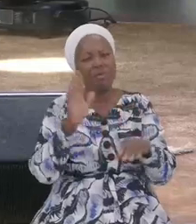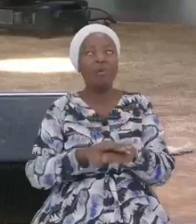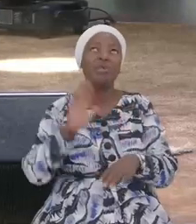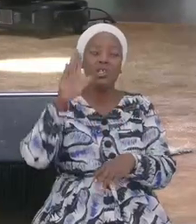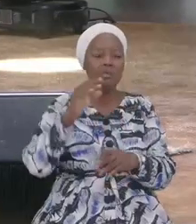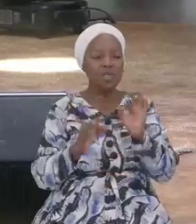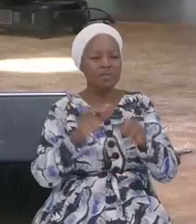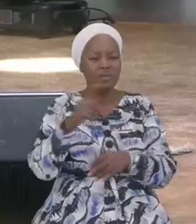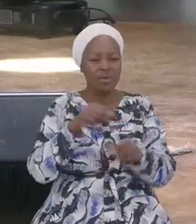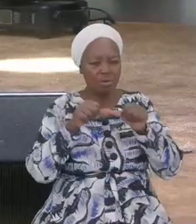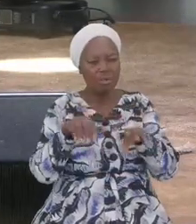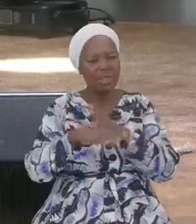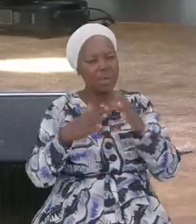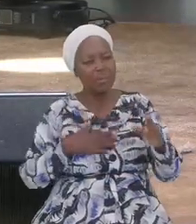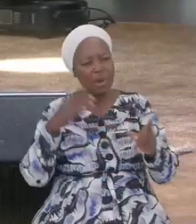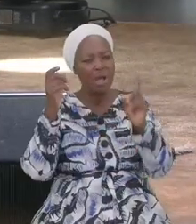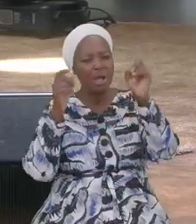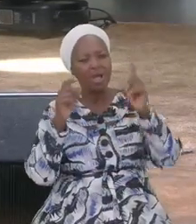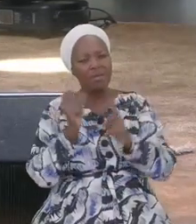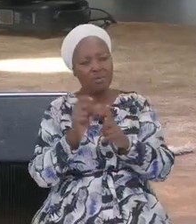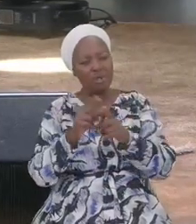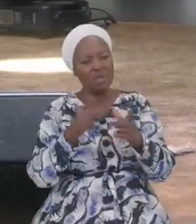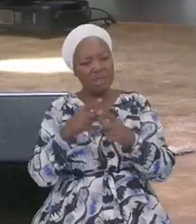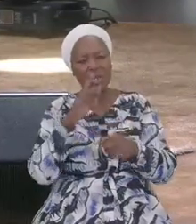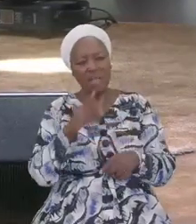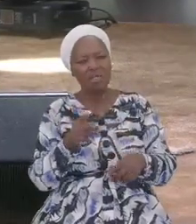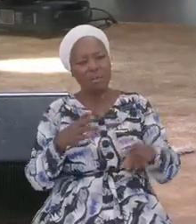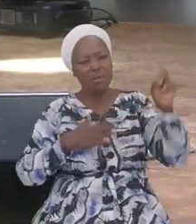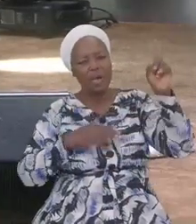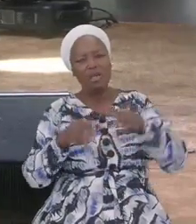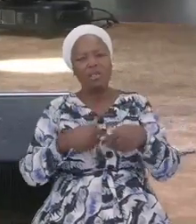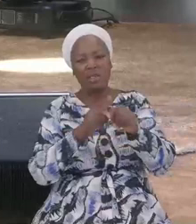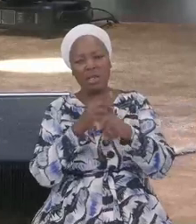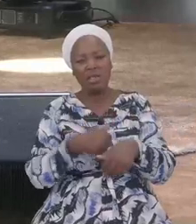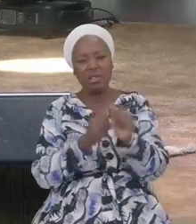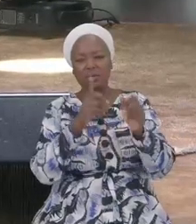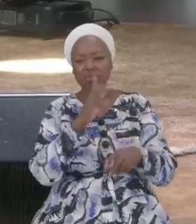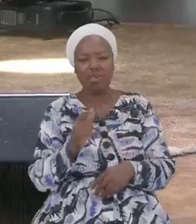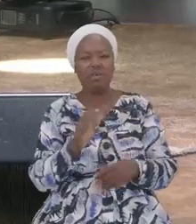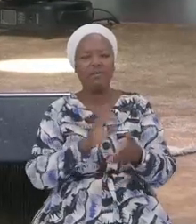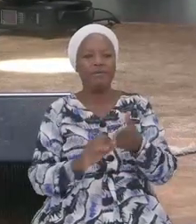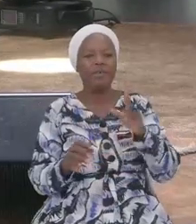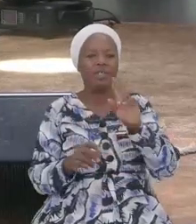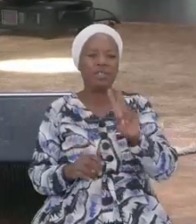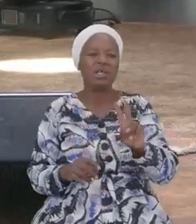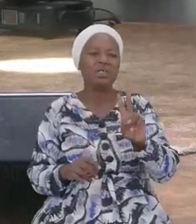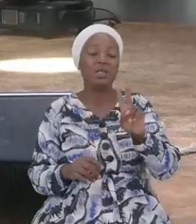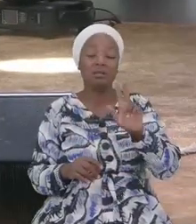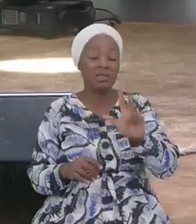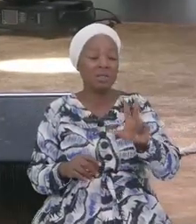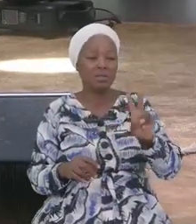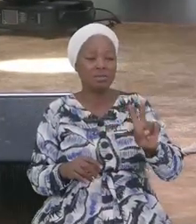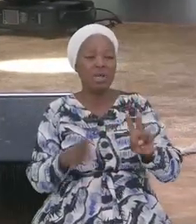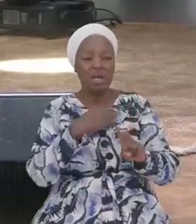dans ma parole, vous êtes vraiment mes disciples. Verset 32. Dans le verset 32, vous connaîtrez